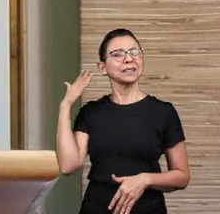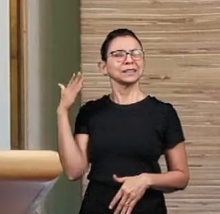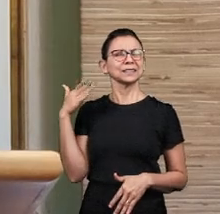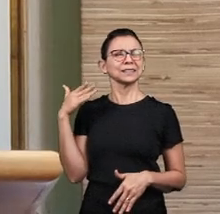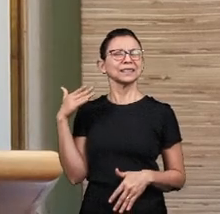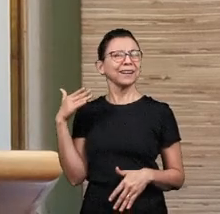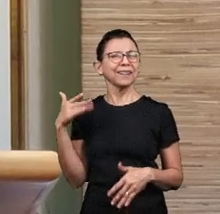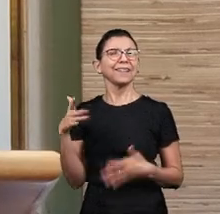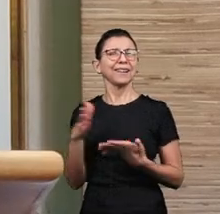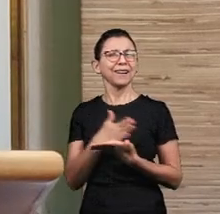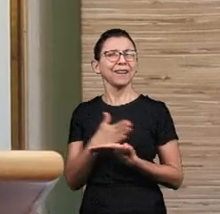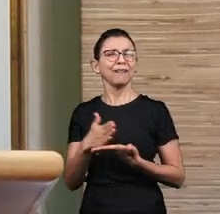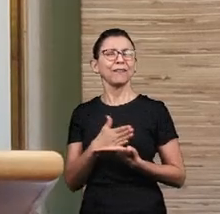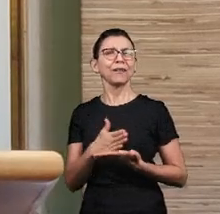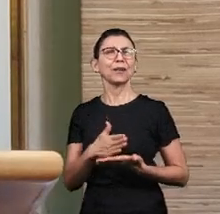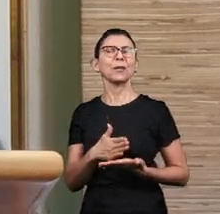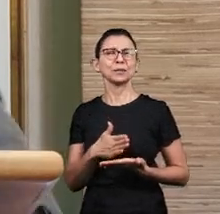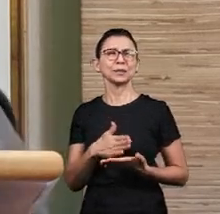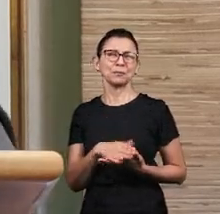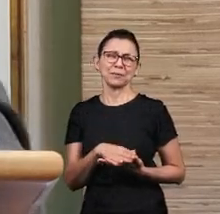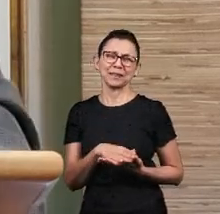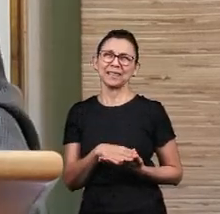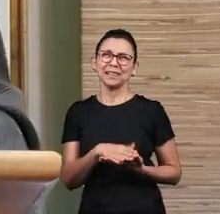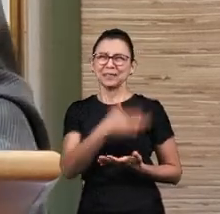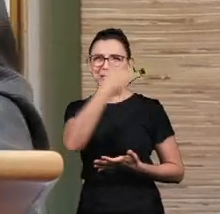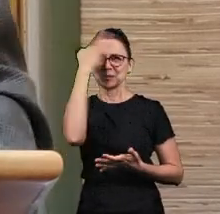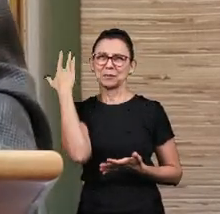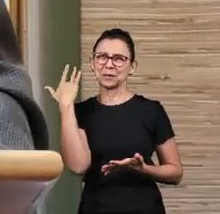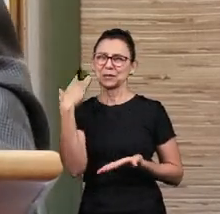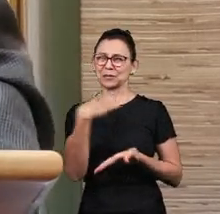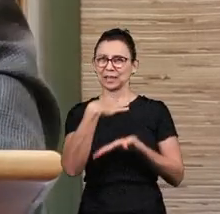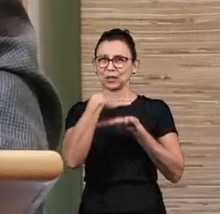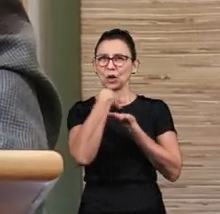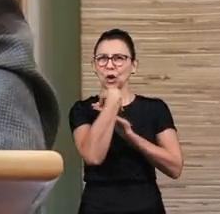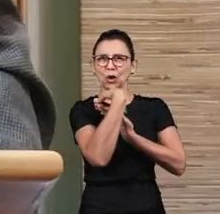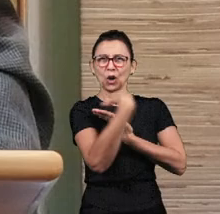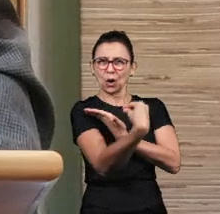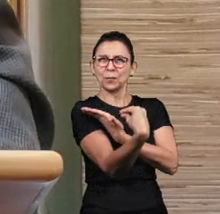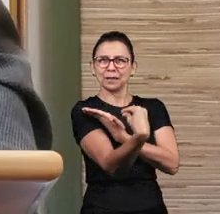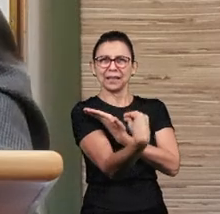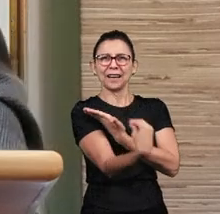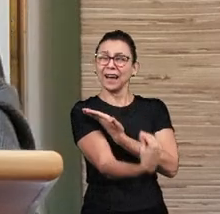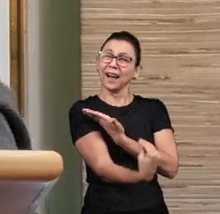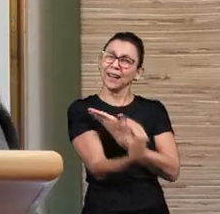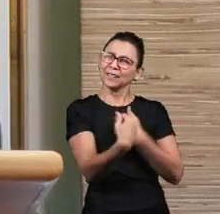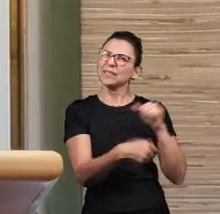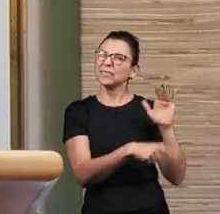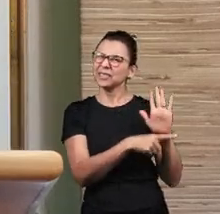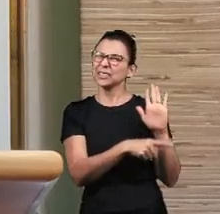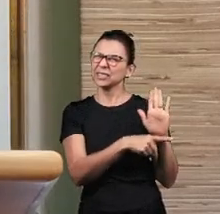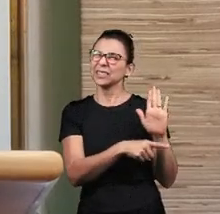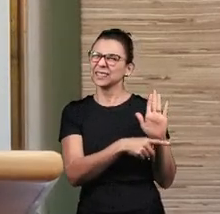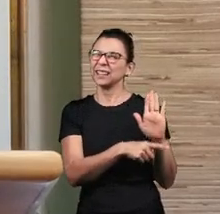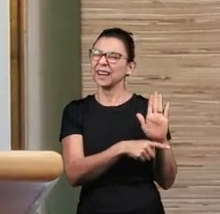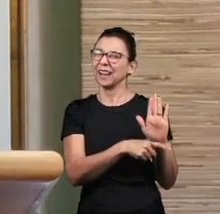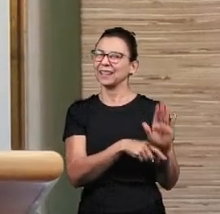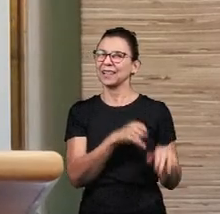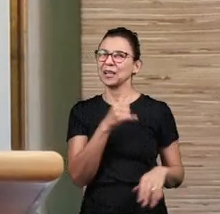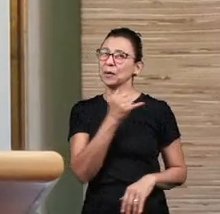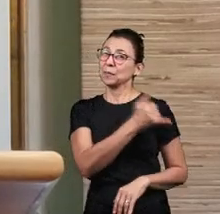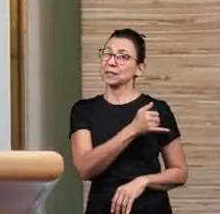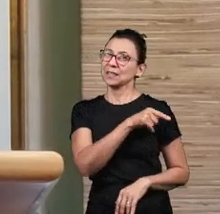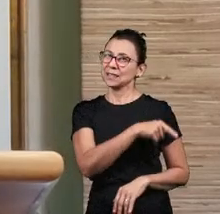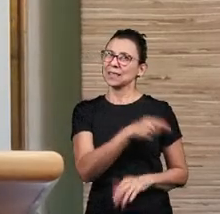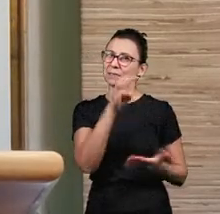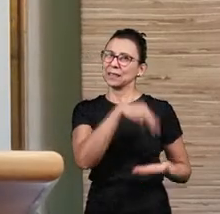quelques-uns même veulent nous imiter. Ils vont prendre même un morceau, peut-être va les aider un peu, dire qu'ils sont l'église